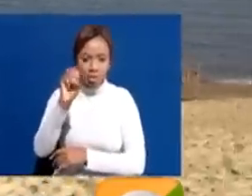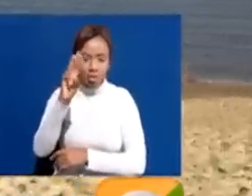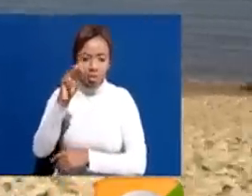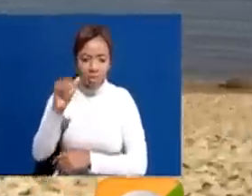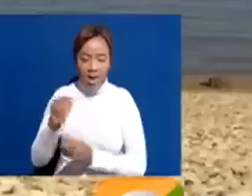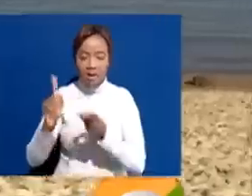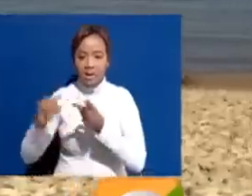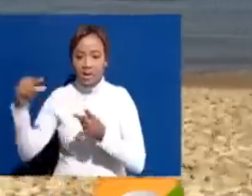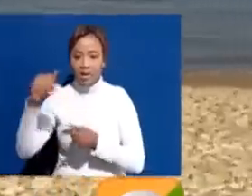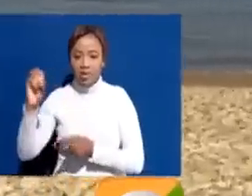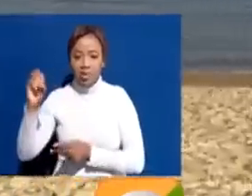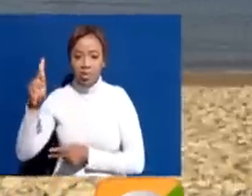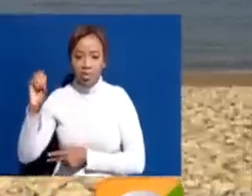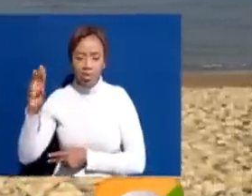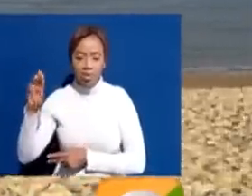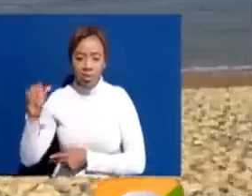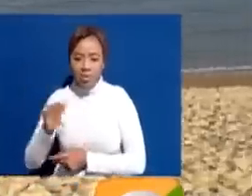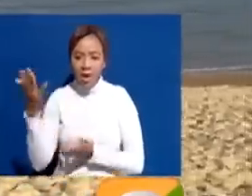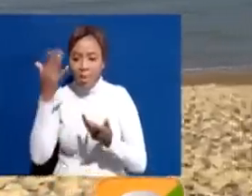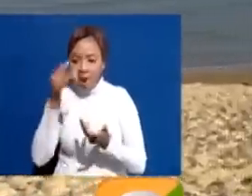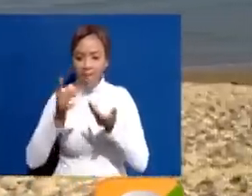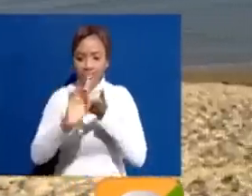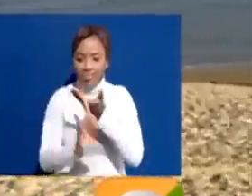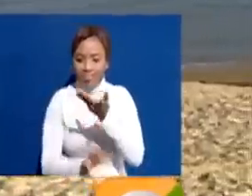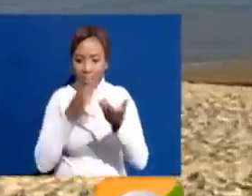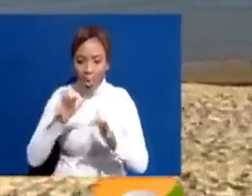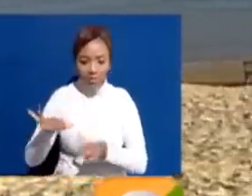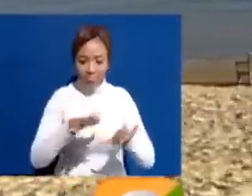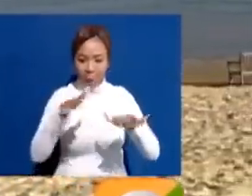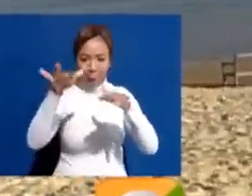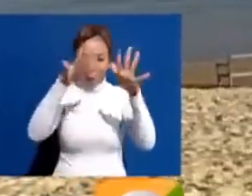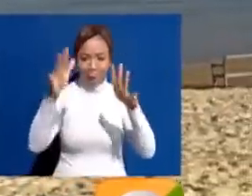hii ya Dead Sea baada ya kuharibiwa na Mungu kutokana na